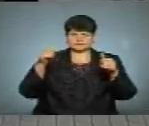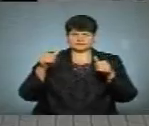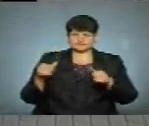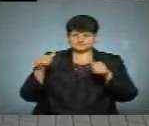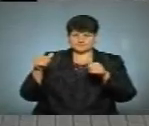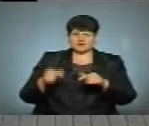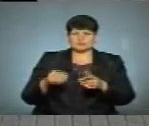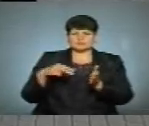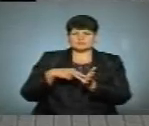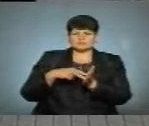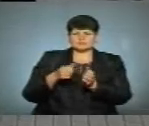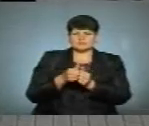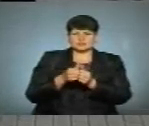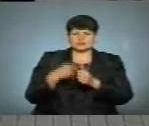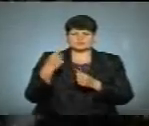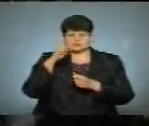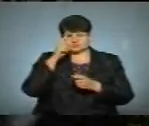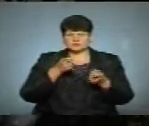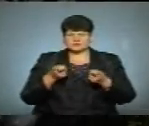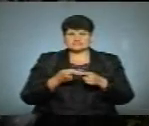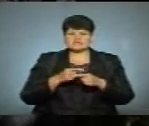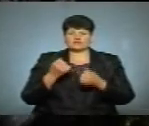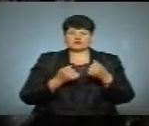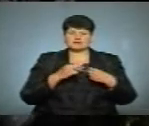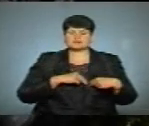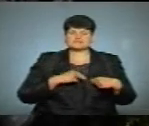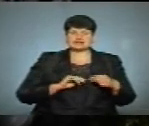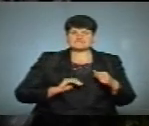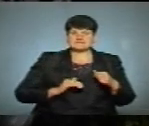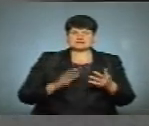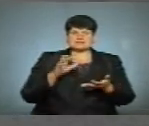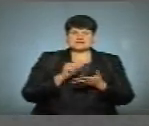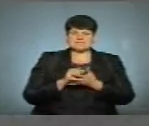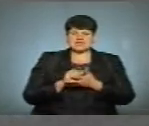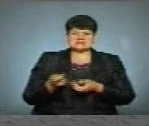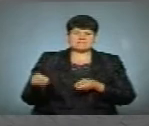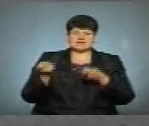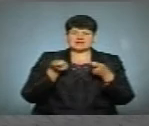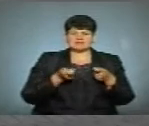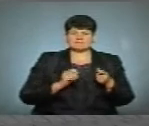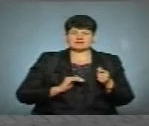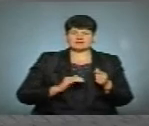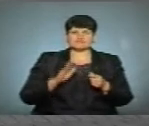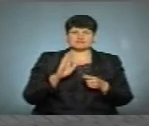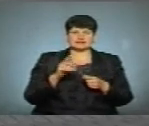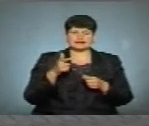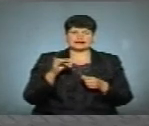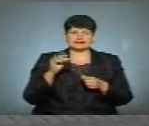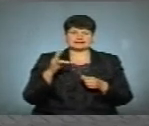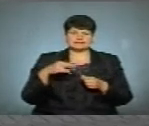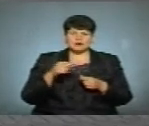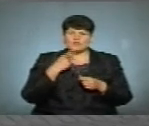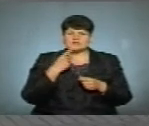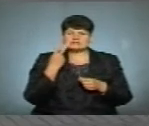біля облдержадміністрації перевізники. Це водії та працівники фірм, які займаються перевезеннями. Підприємець Віктор Гинда каже, за